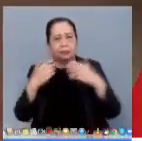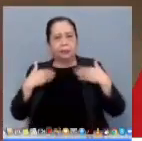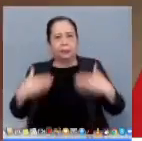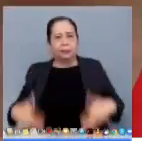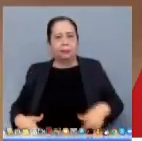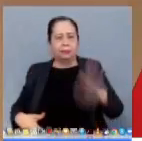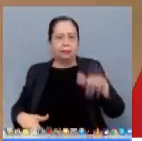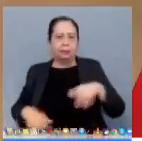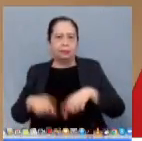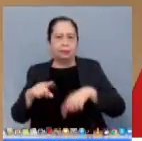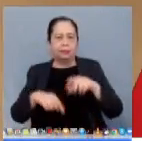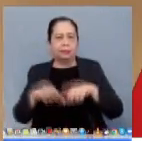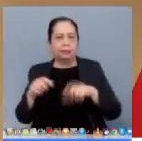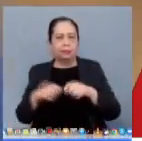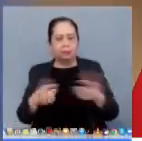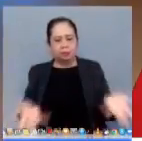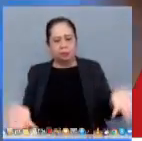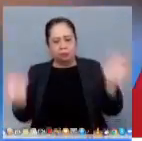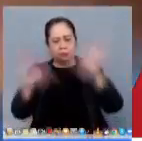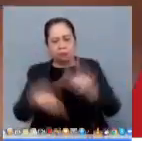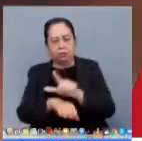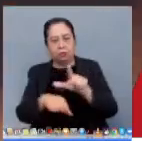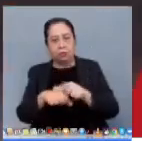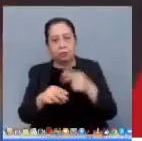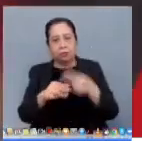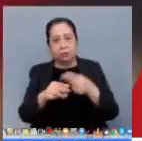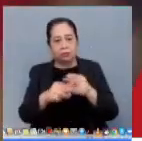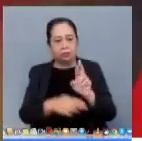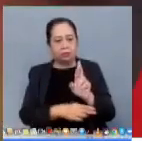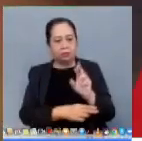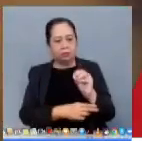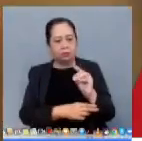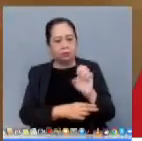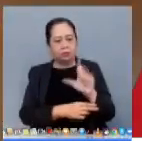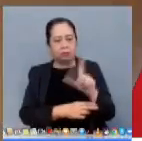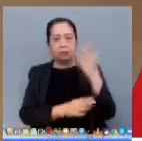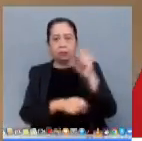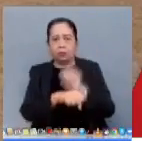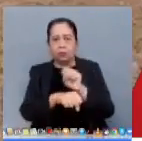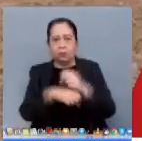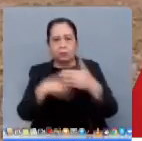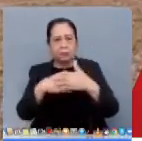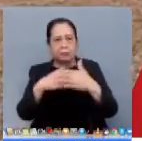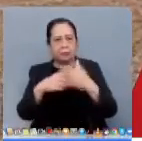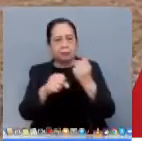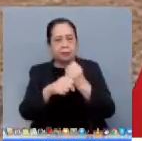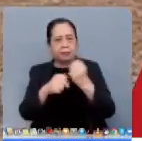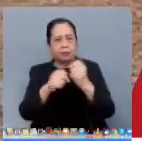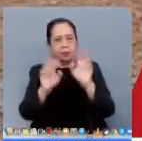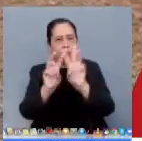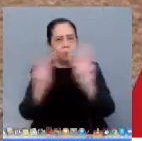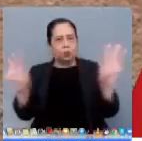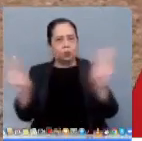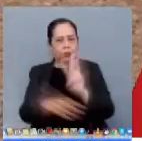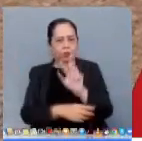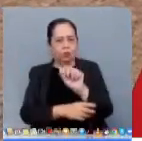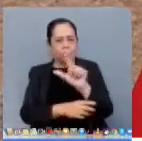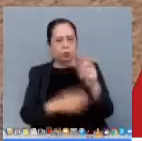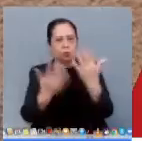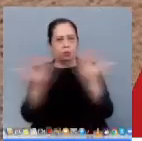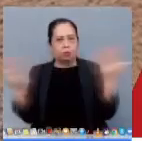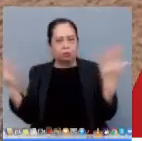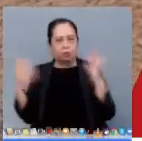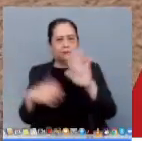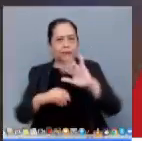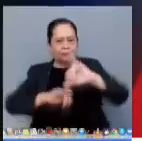Natabunan ng lupa ang biktimang si Rodel Delfano, na noon ay nagtatrabaho malapit sa ginagawang pader. Mahigit 4 na talampakan umano ang taas